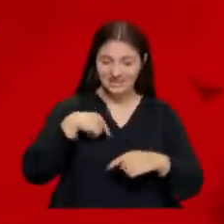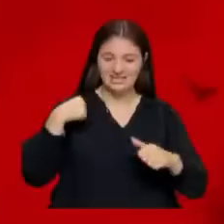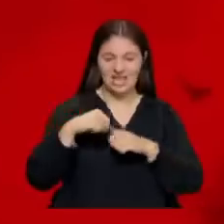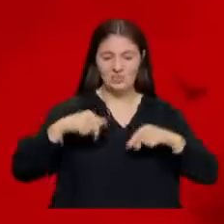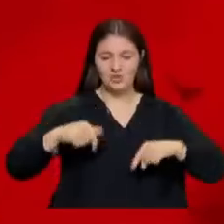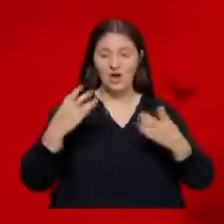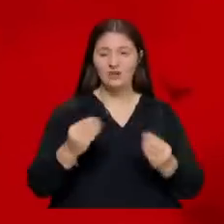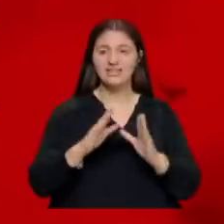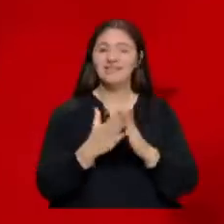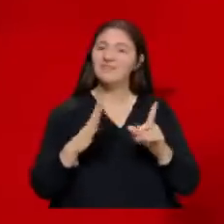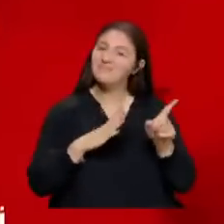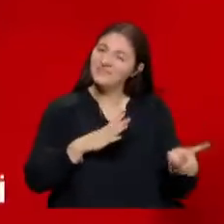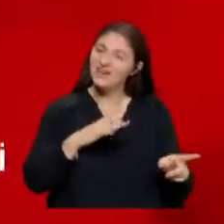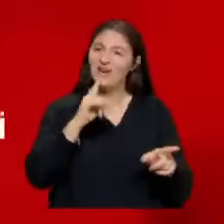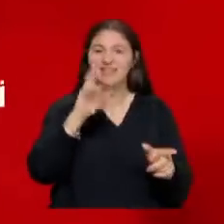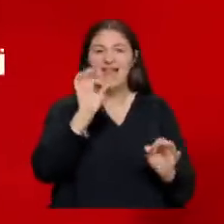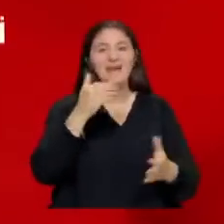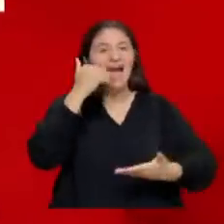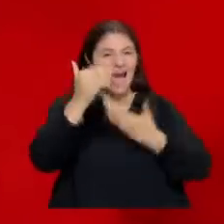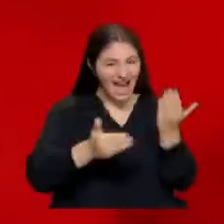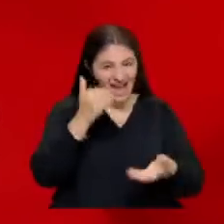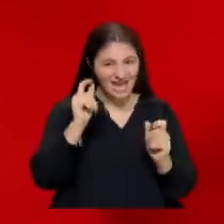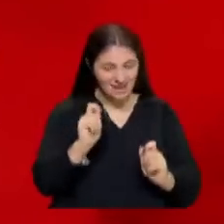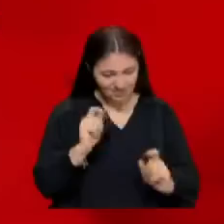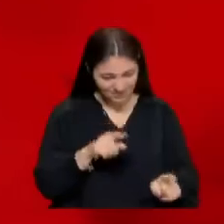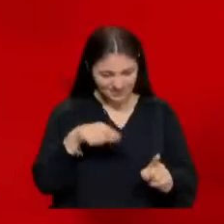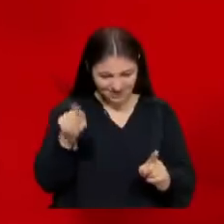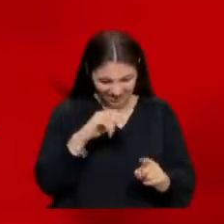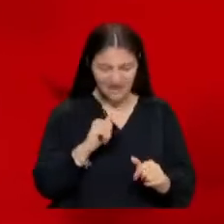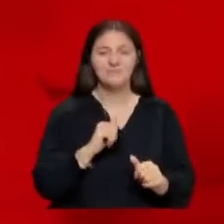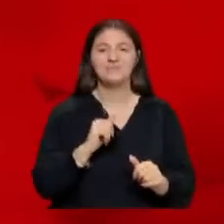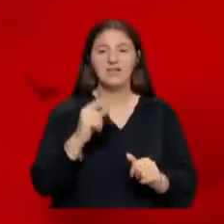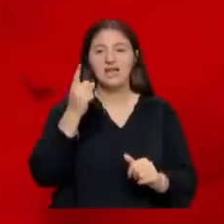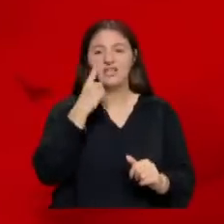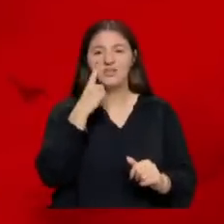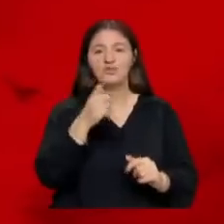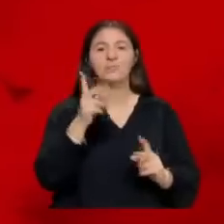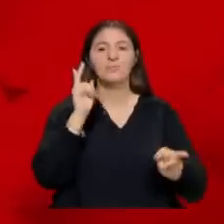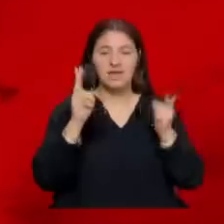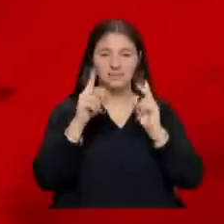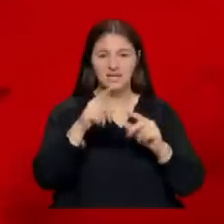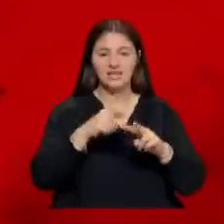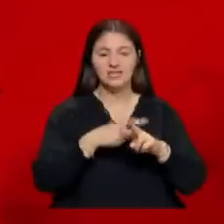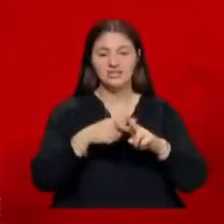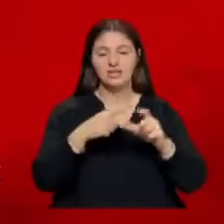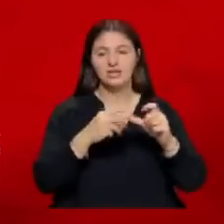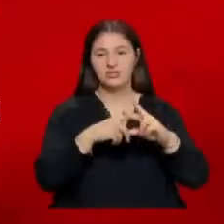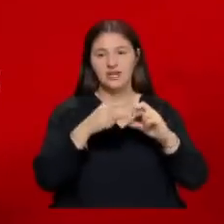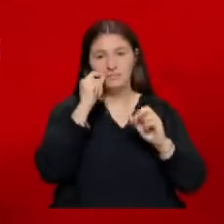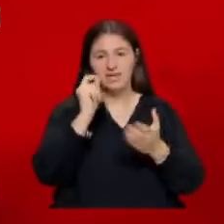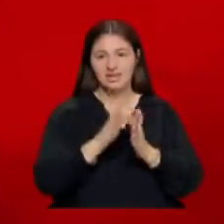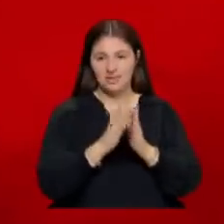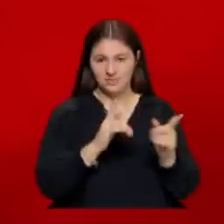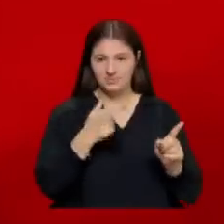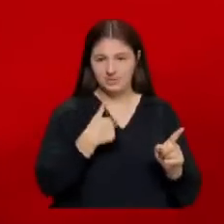burada olacağız kitaplarımız var Onları da hemen hızlı bir şekilde göstereyim sizlere Atatürk'ün berberi Yaşar Gürsoy'un kitabı